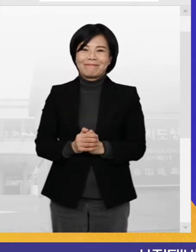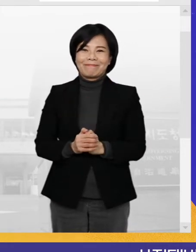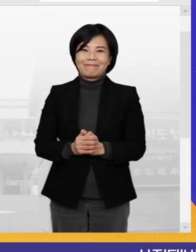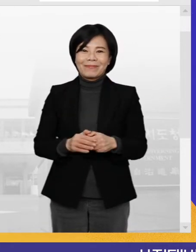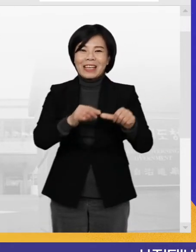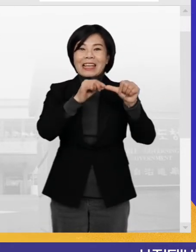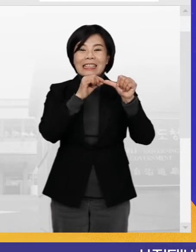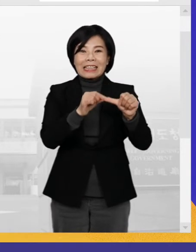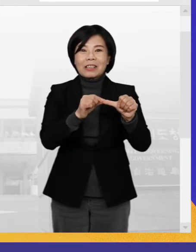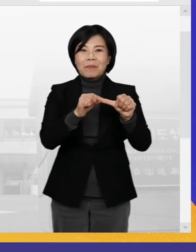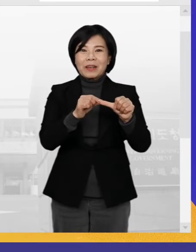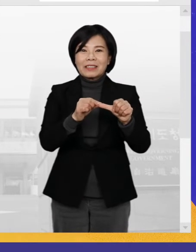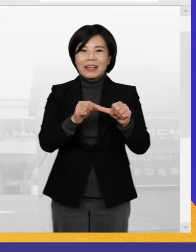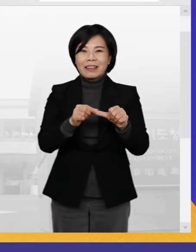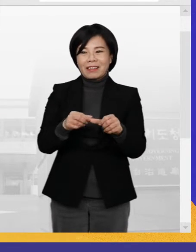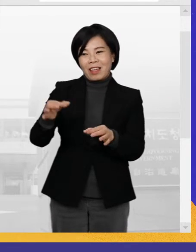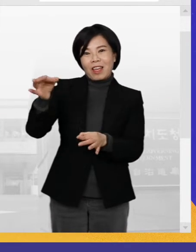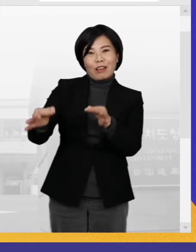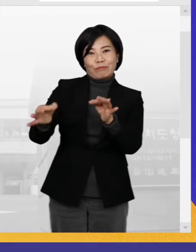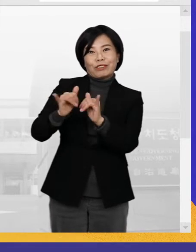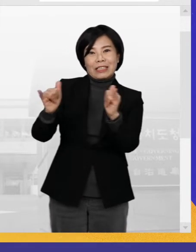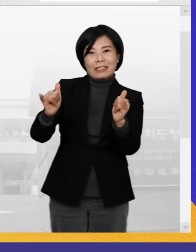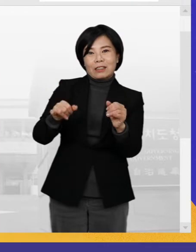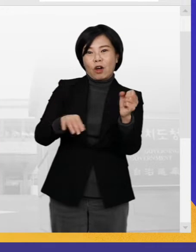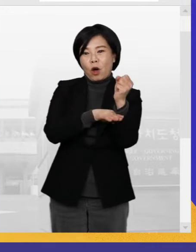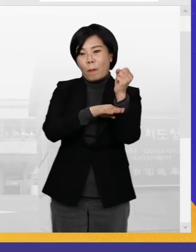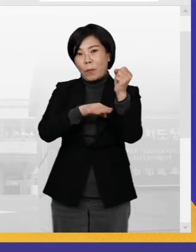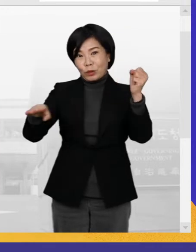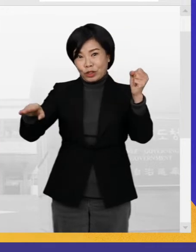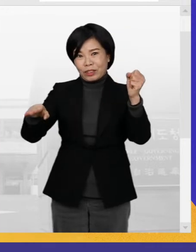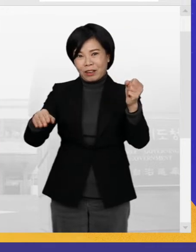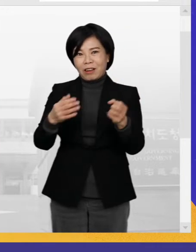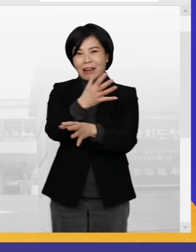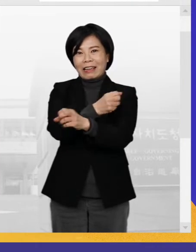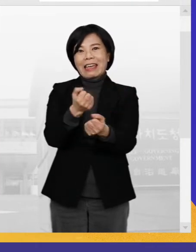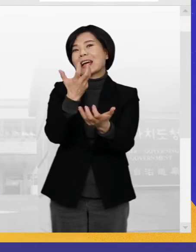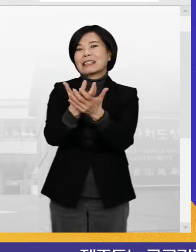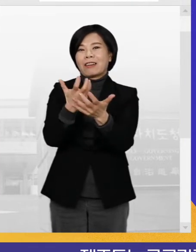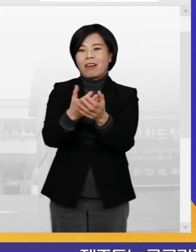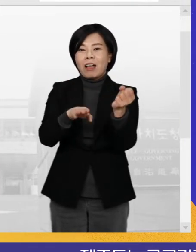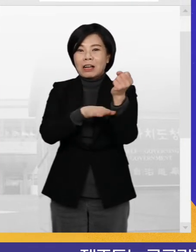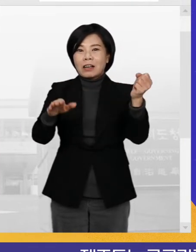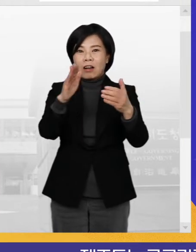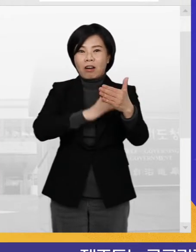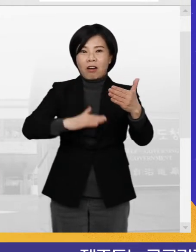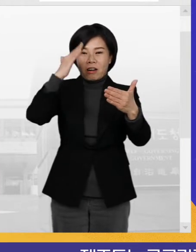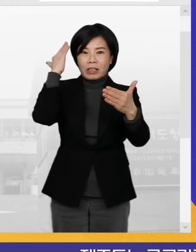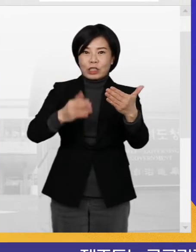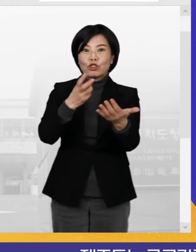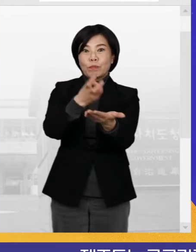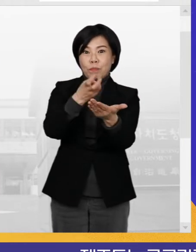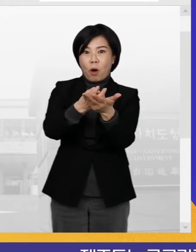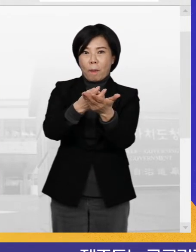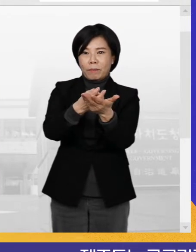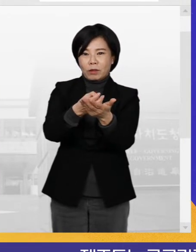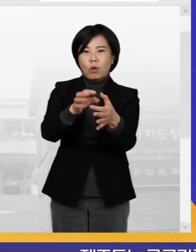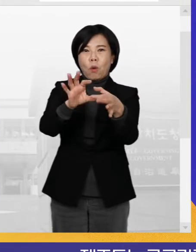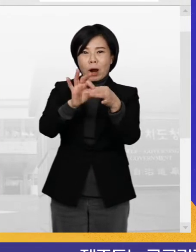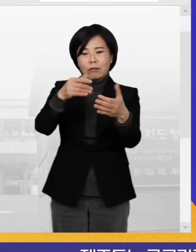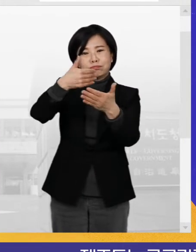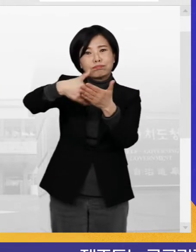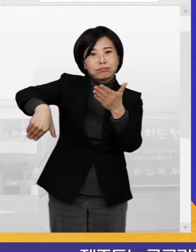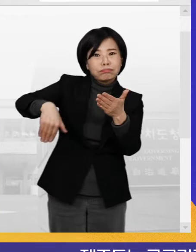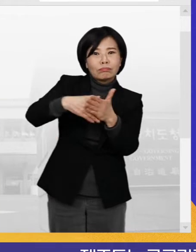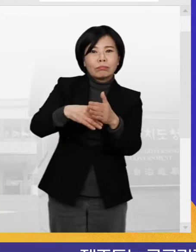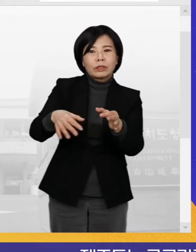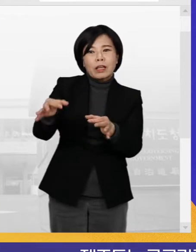있겠습니다. 다섯 번째, 프리랜서 표준계약서입니다. 제주도는 근로기준법 등 노동관계 법률